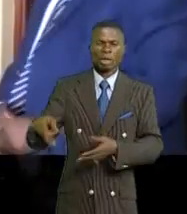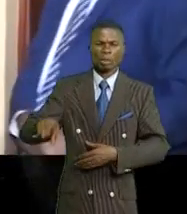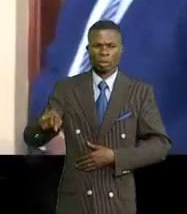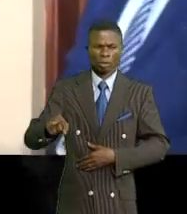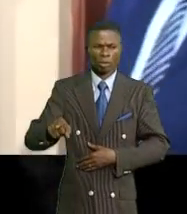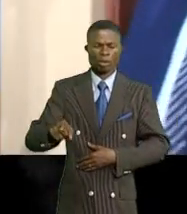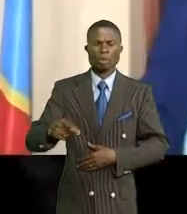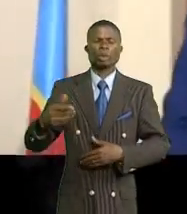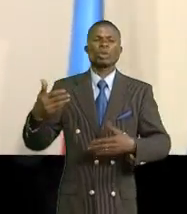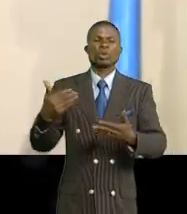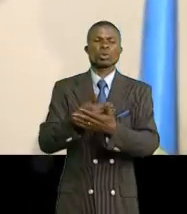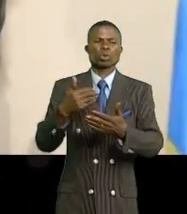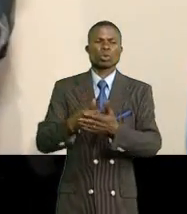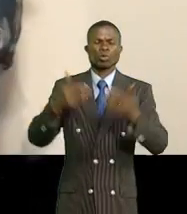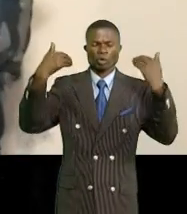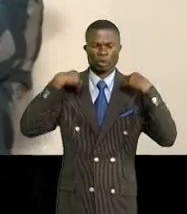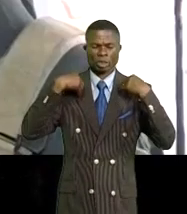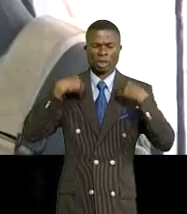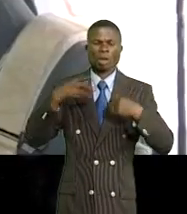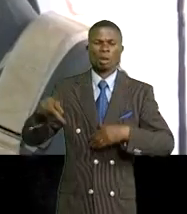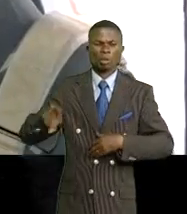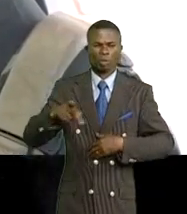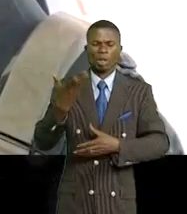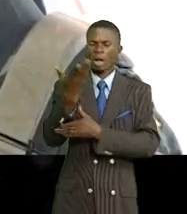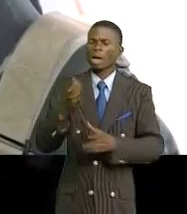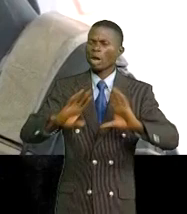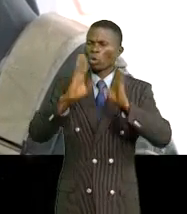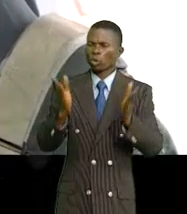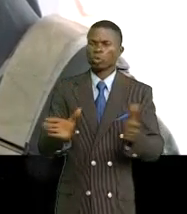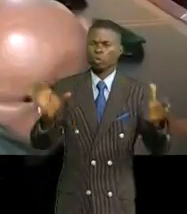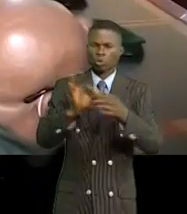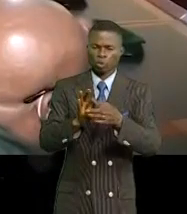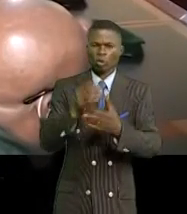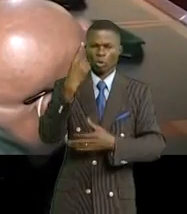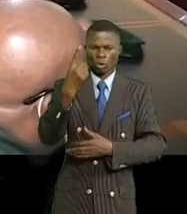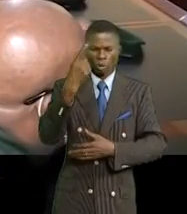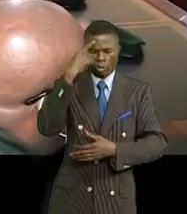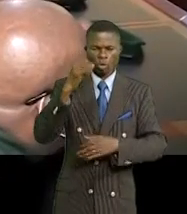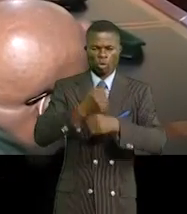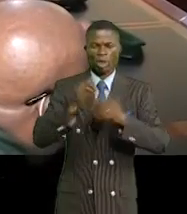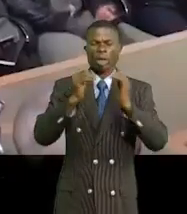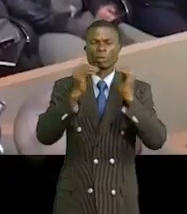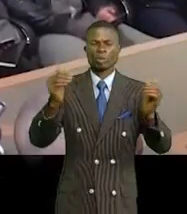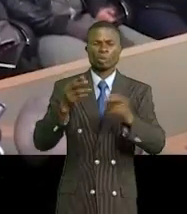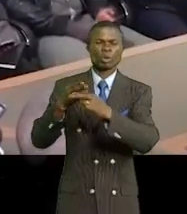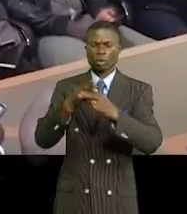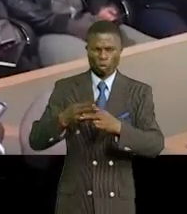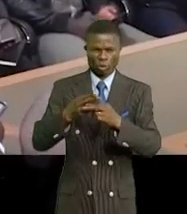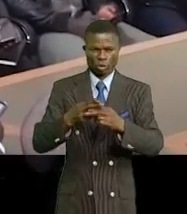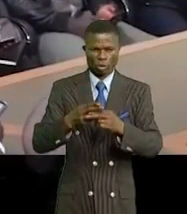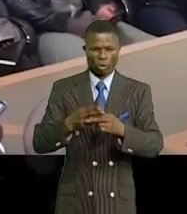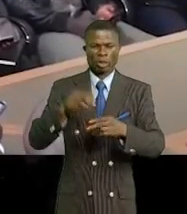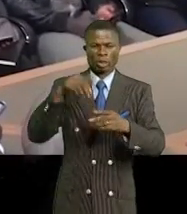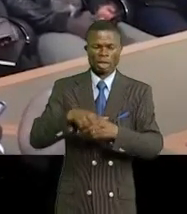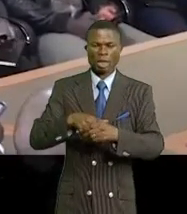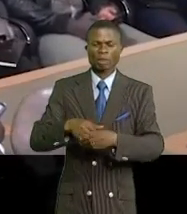nouveaux patrons de l'Ituri appellent à la mutualisation de toutes les forces de la province pour rétablir la paix et la sécurité en